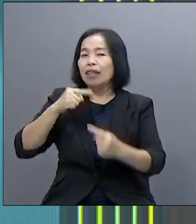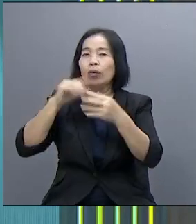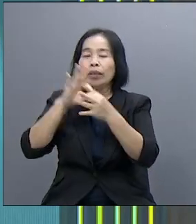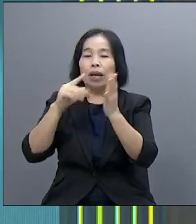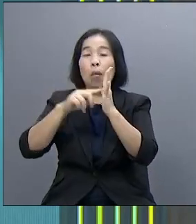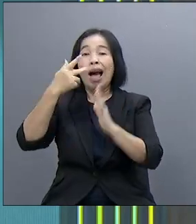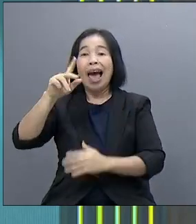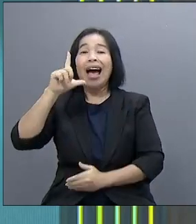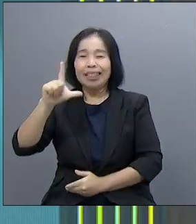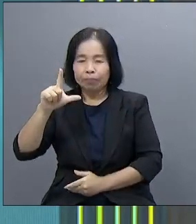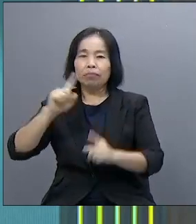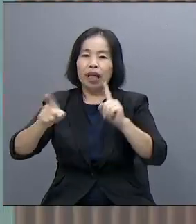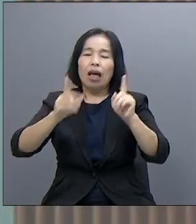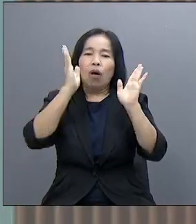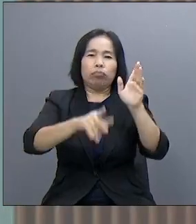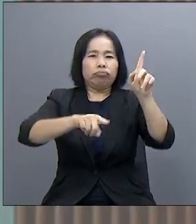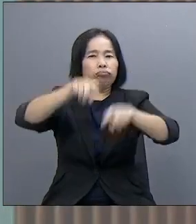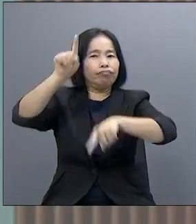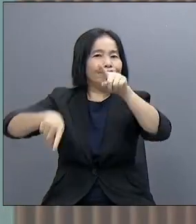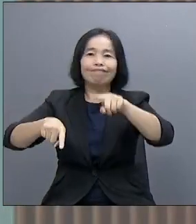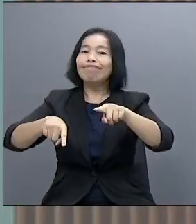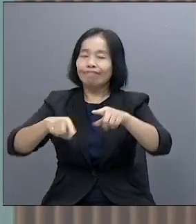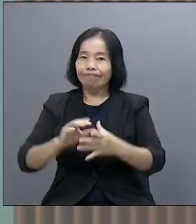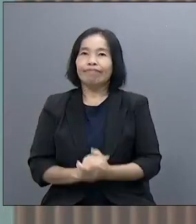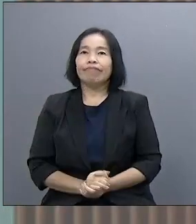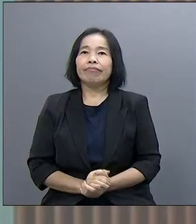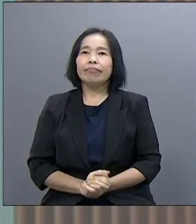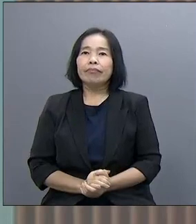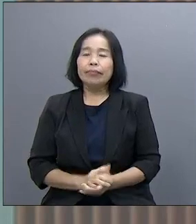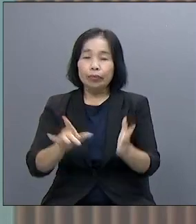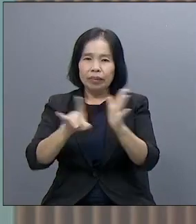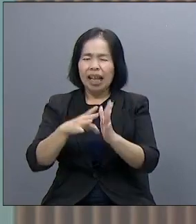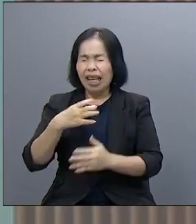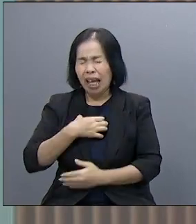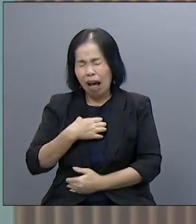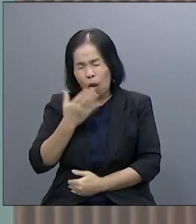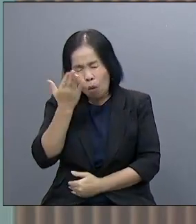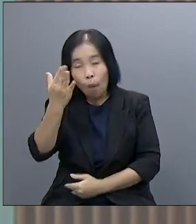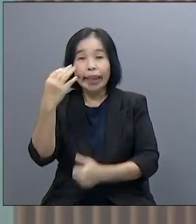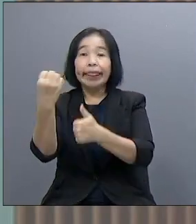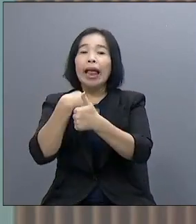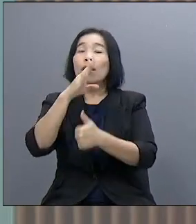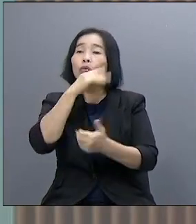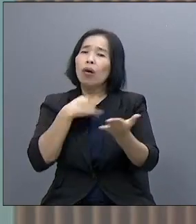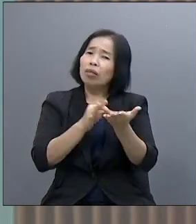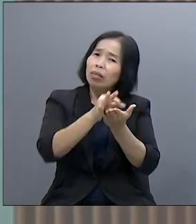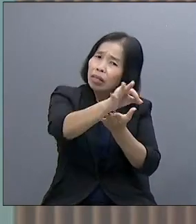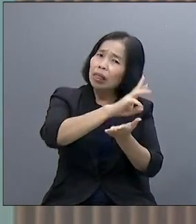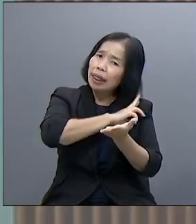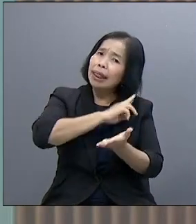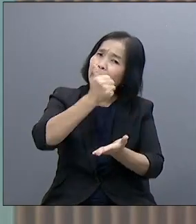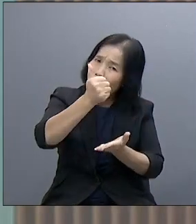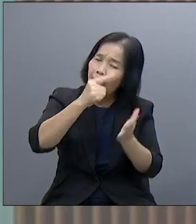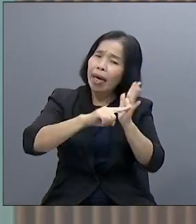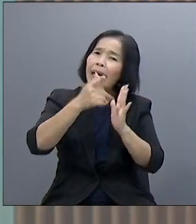ของแต่ละโรคก็ไม่เท่ากัน ครับแล้วสุดท้ายครับคุณหมอฝากคำแนะนำเรายังจำเป็นจะต้องไปซื้อพวกอาหารเสริมแคลเซียมอะไรมากิน